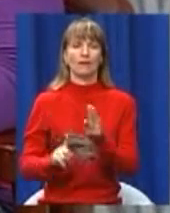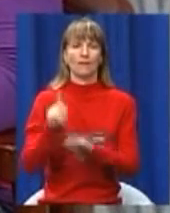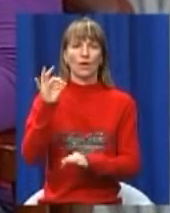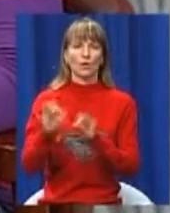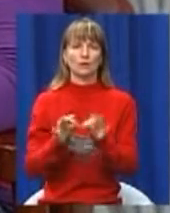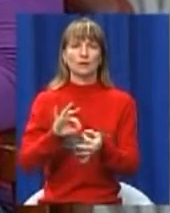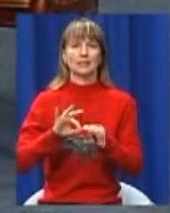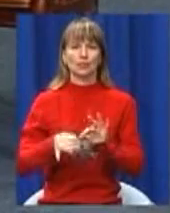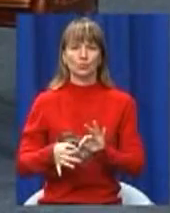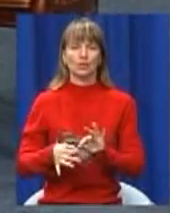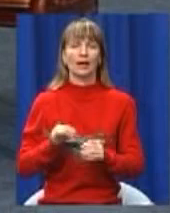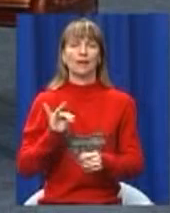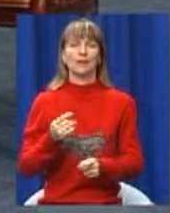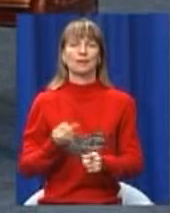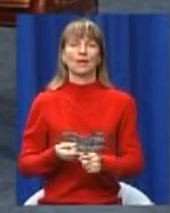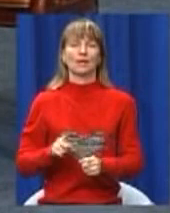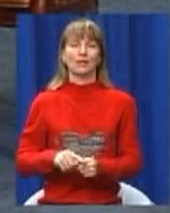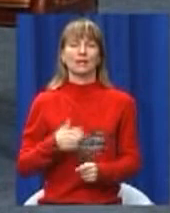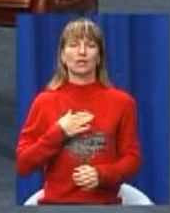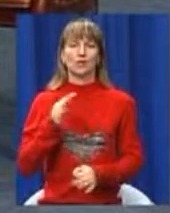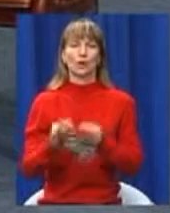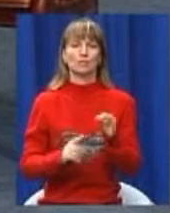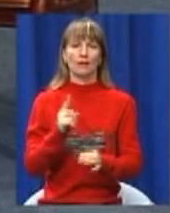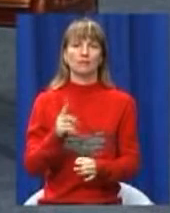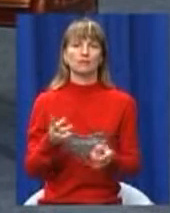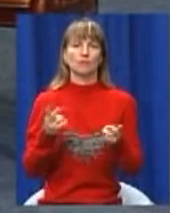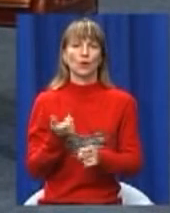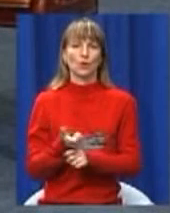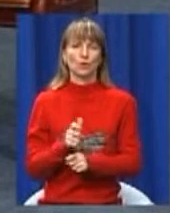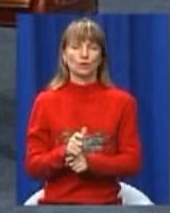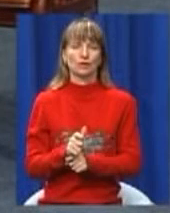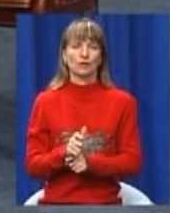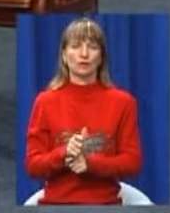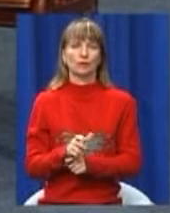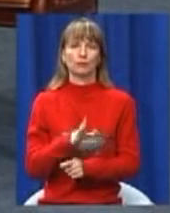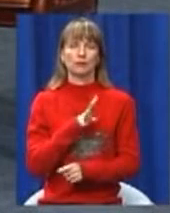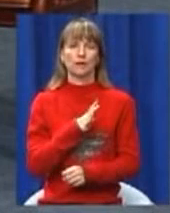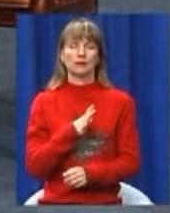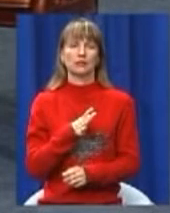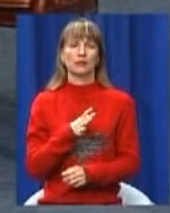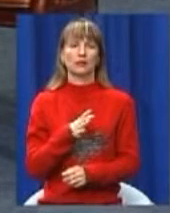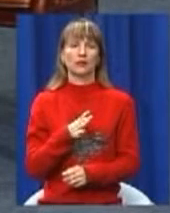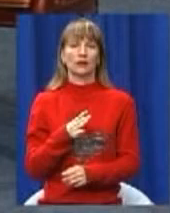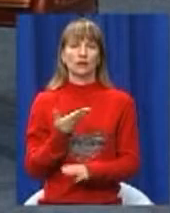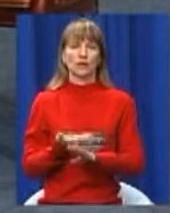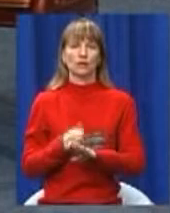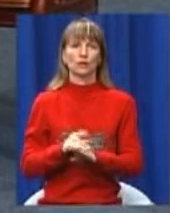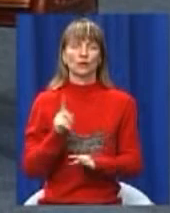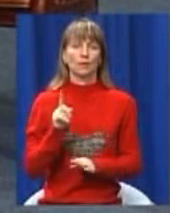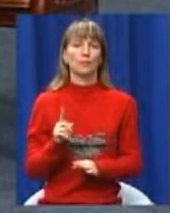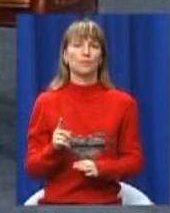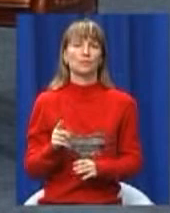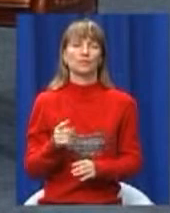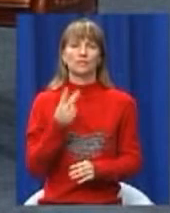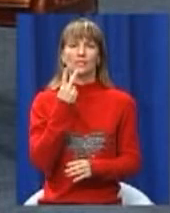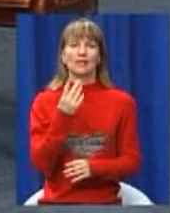просте. І тож нашим космонавтам доводиться дуже таки непросто бути там. Тож, давайте переглянемо більше